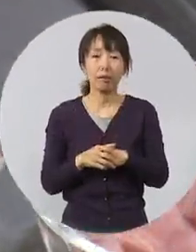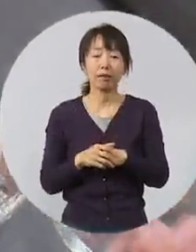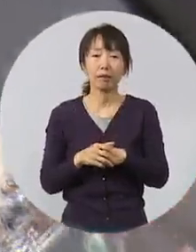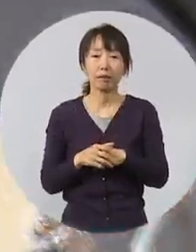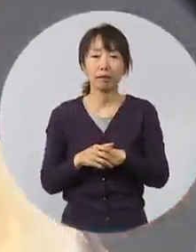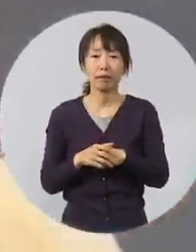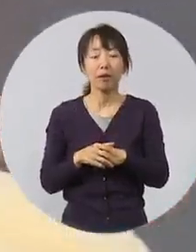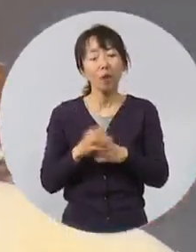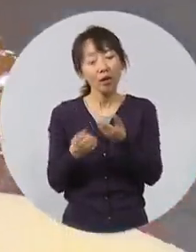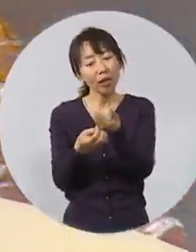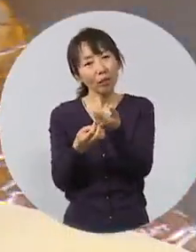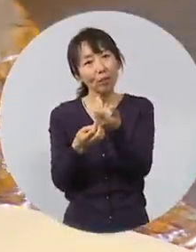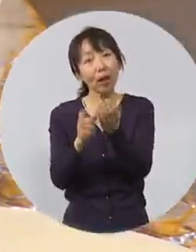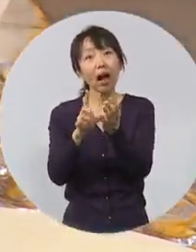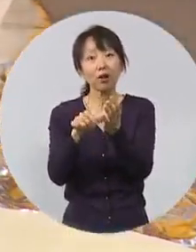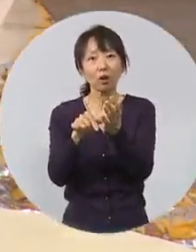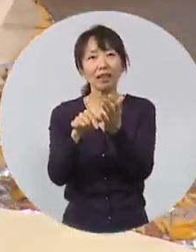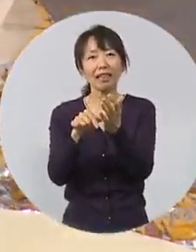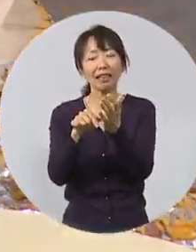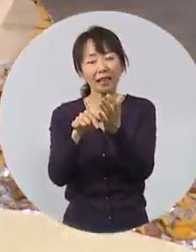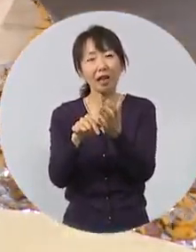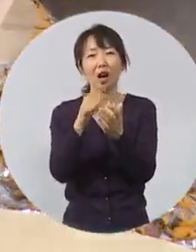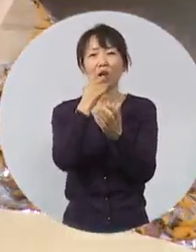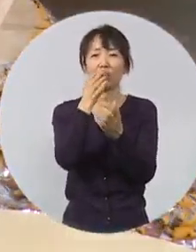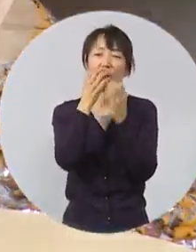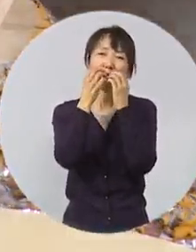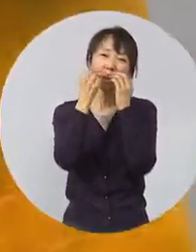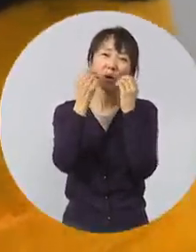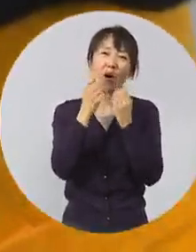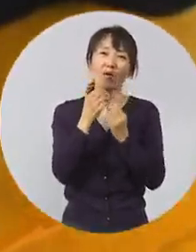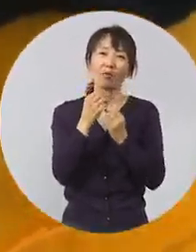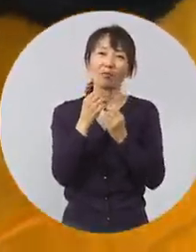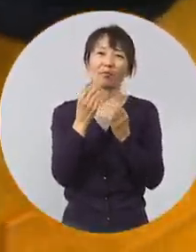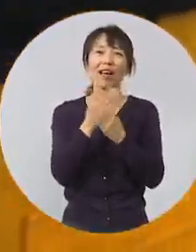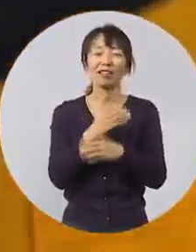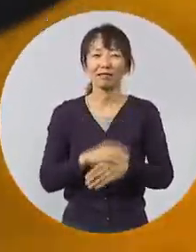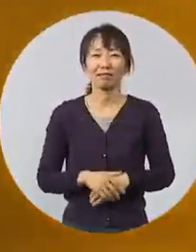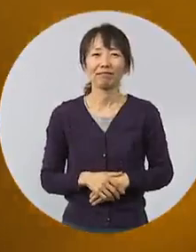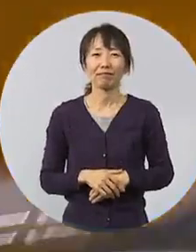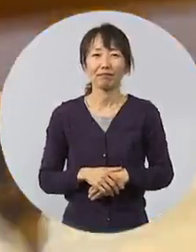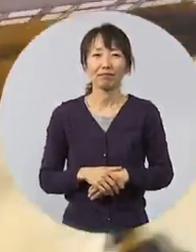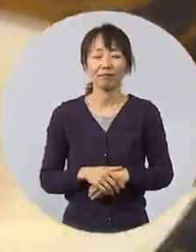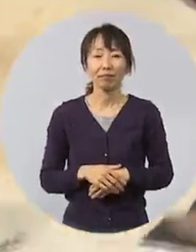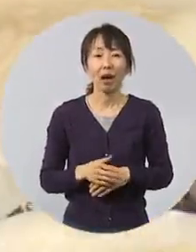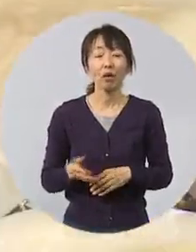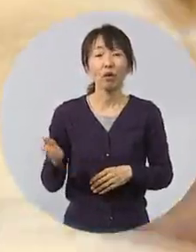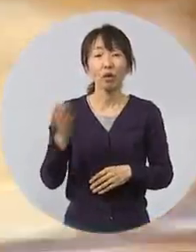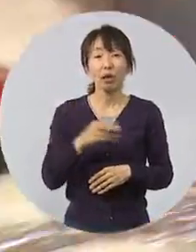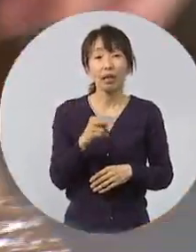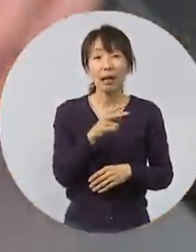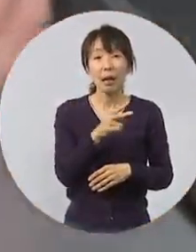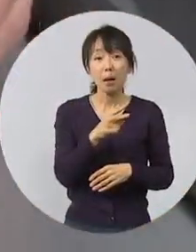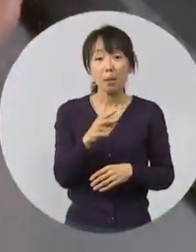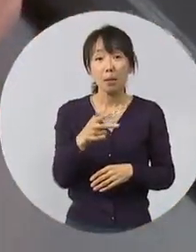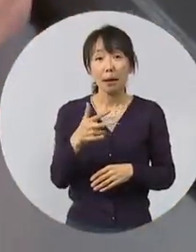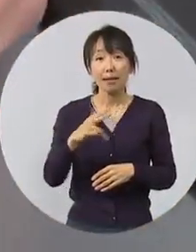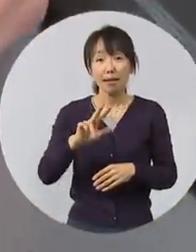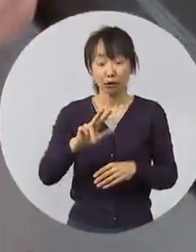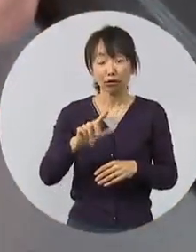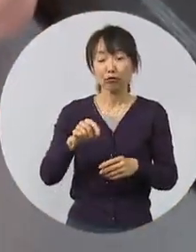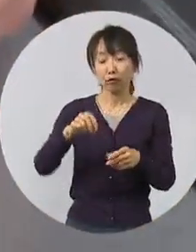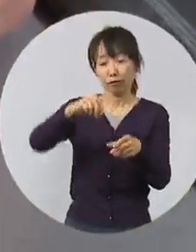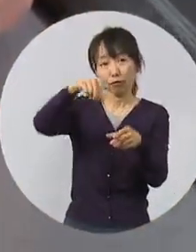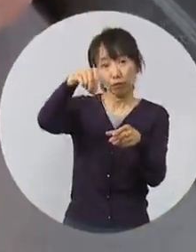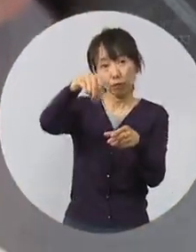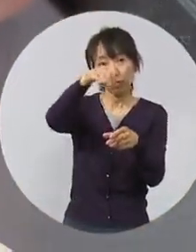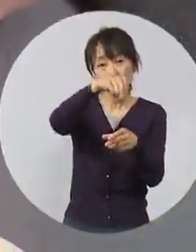い、 焼いた時にとっても口にいっぱいに広がります。 はい、 と次にバジルを